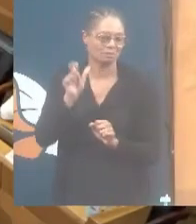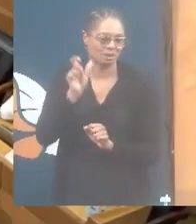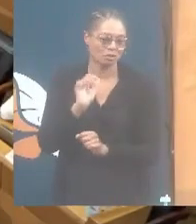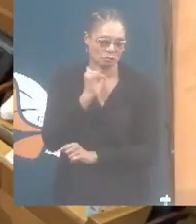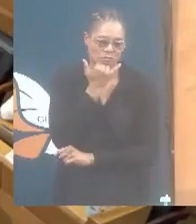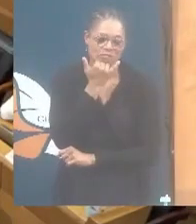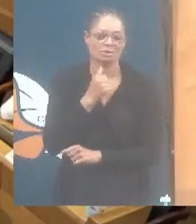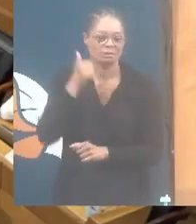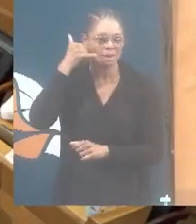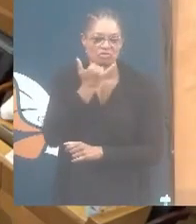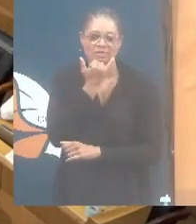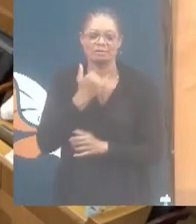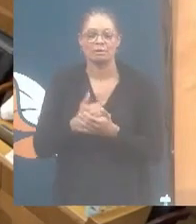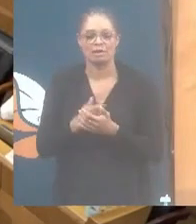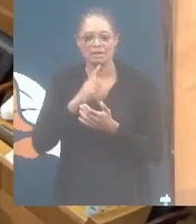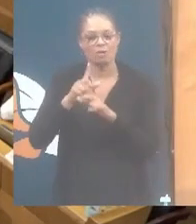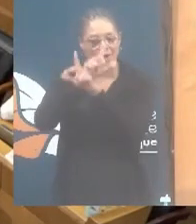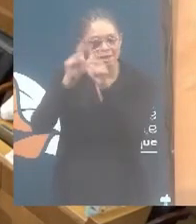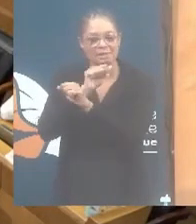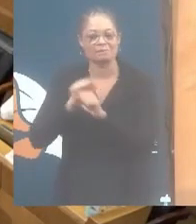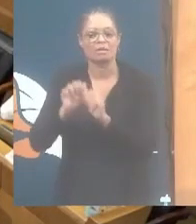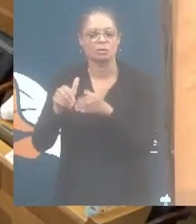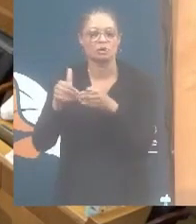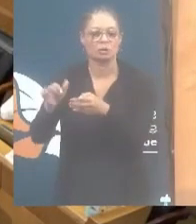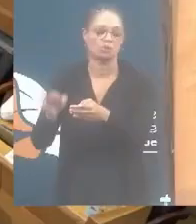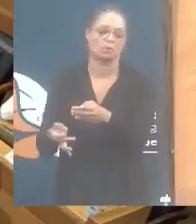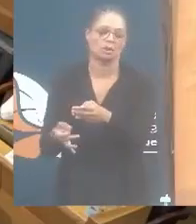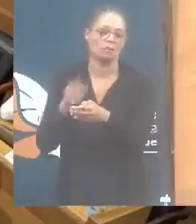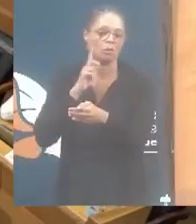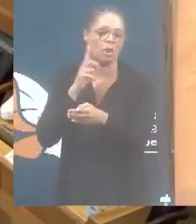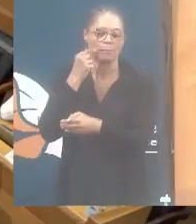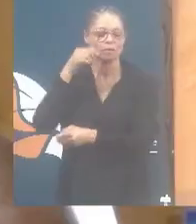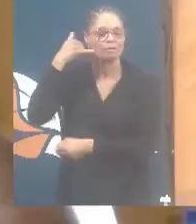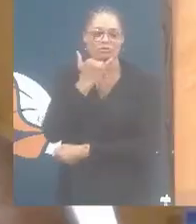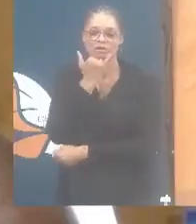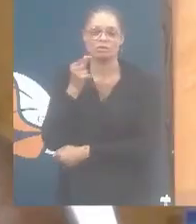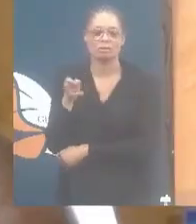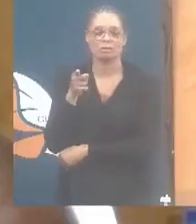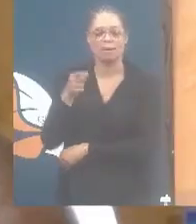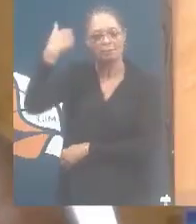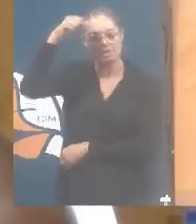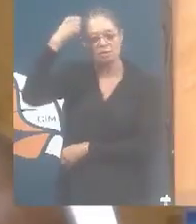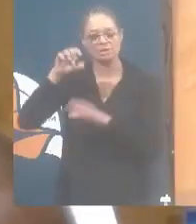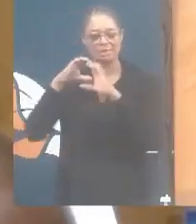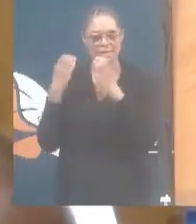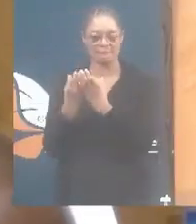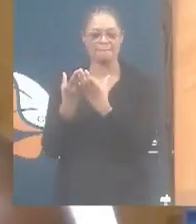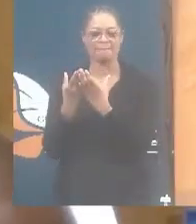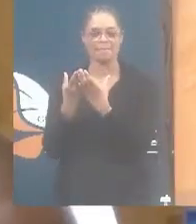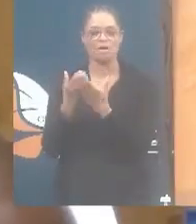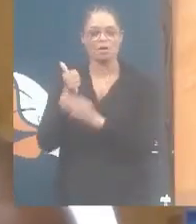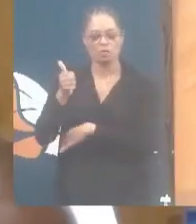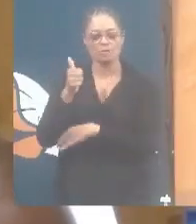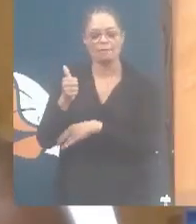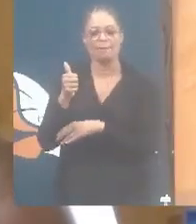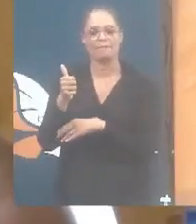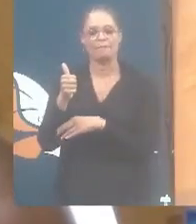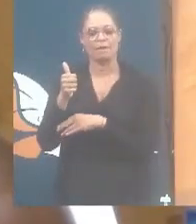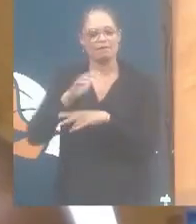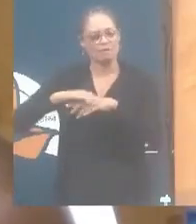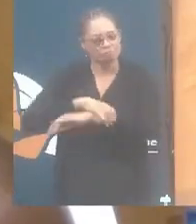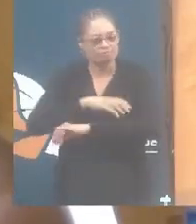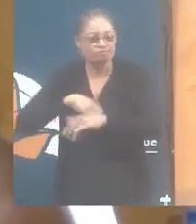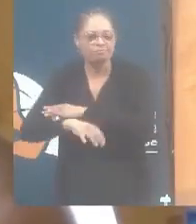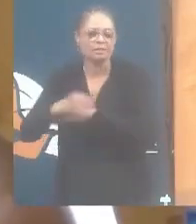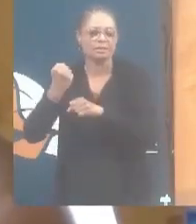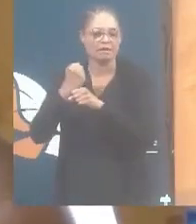honneur soit respecté. Oui, parce que Alfred Marie-Jeanne, président de la CTM, a œuvré